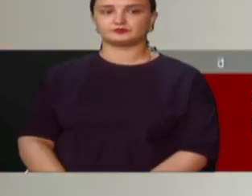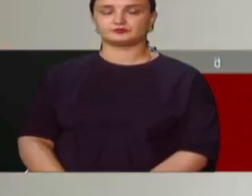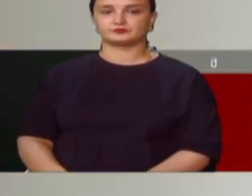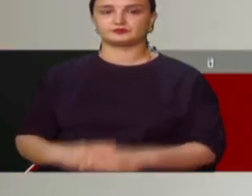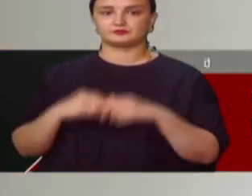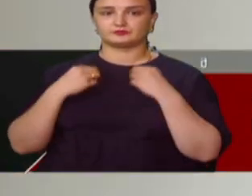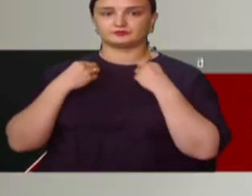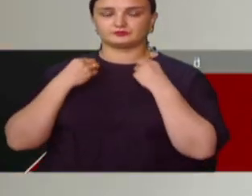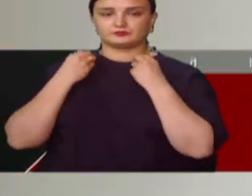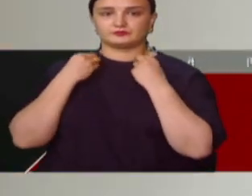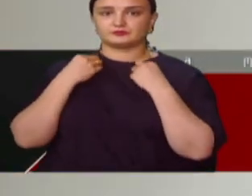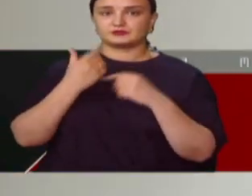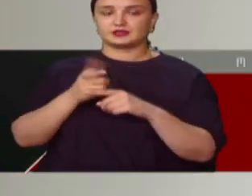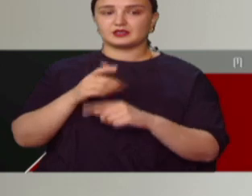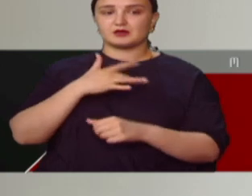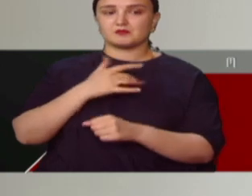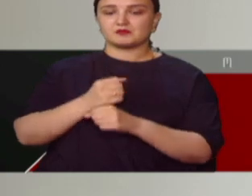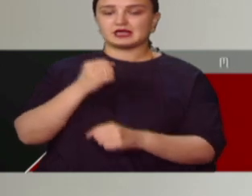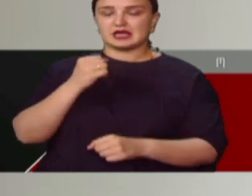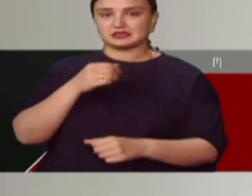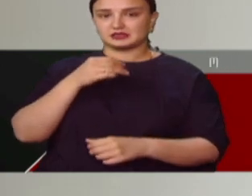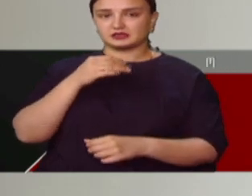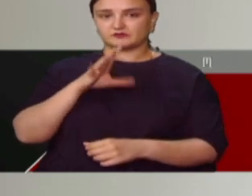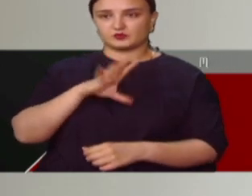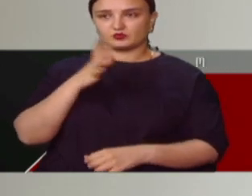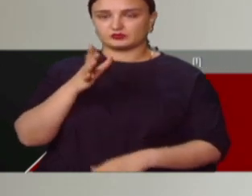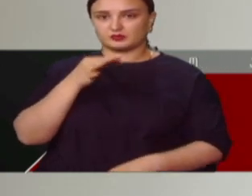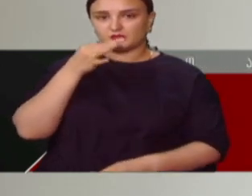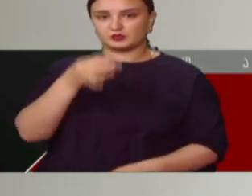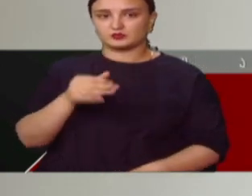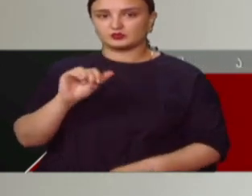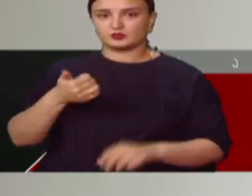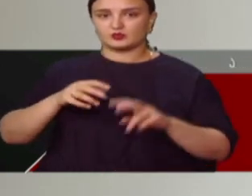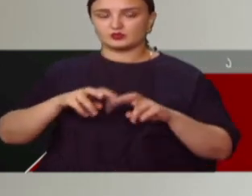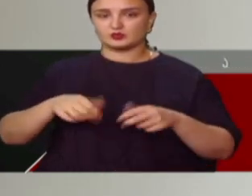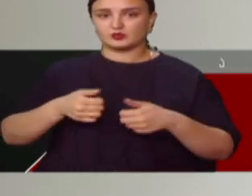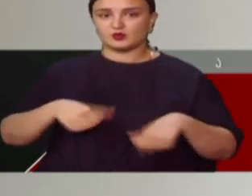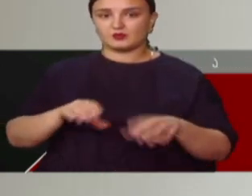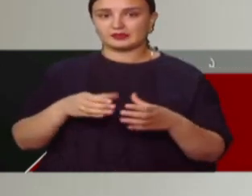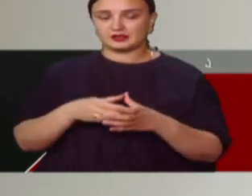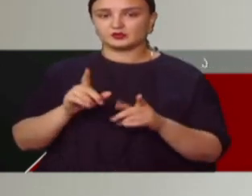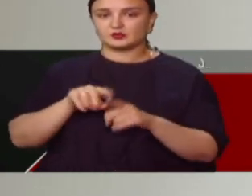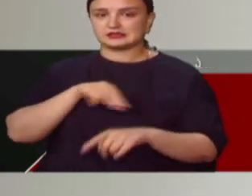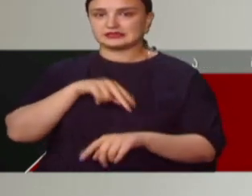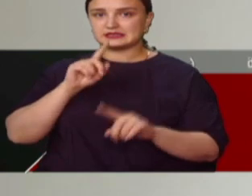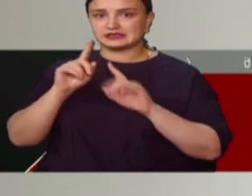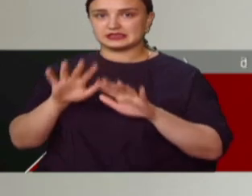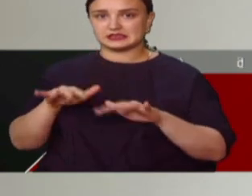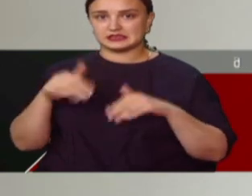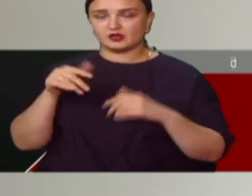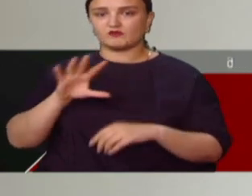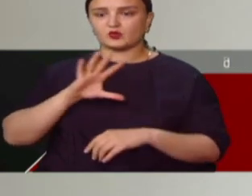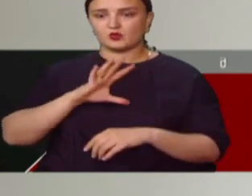ძალიან მკაცრი რეაქციები ჰქონდა, როგორც კომიტეტზე, ესე სესიის ფარგლებში ჰქონდა